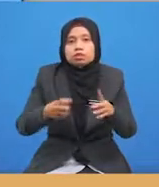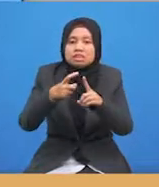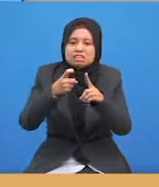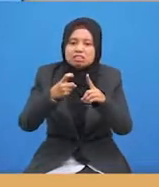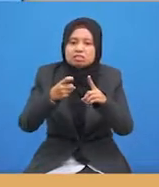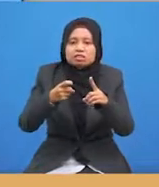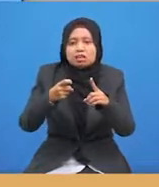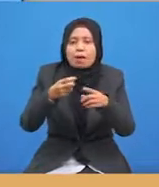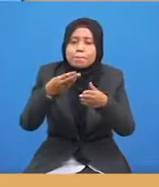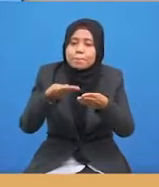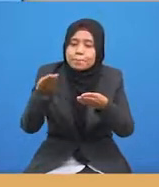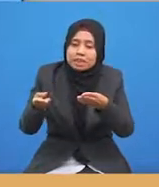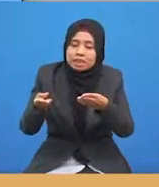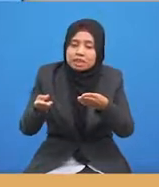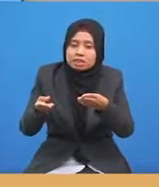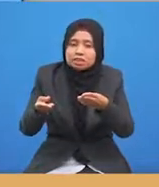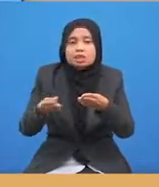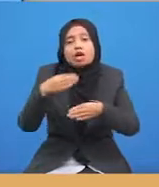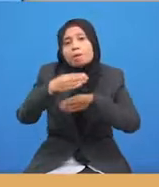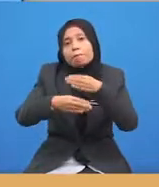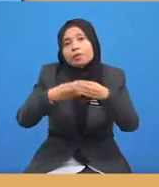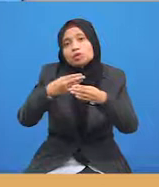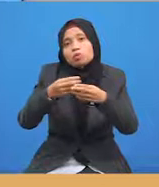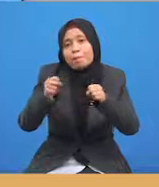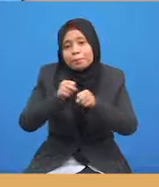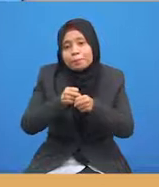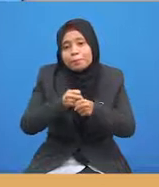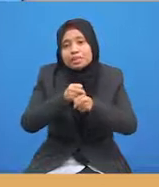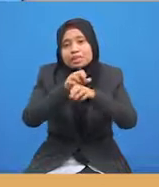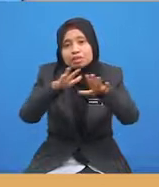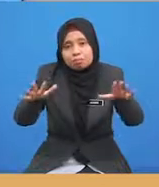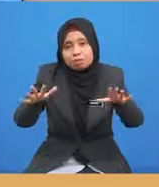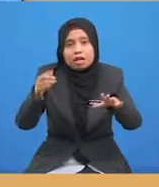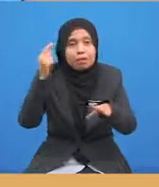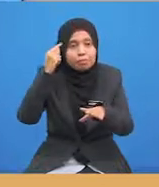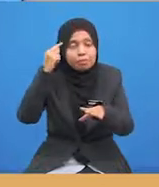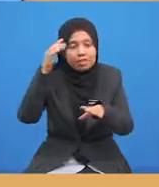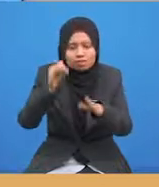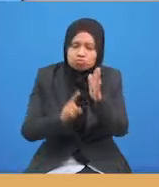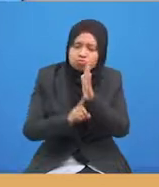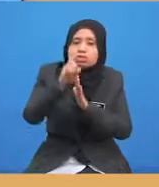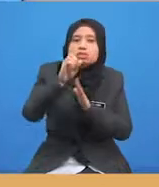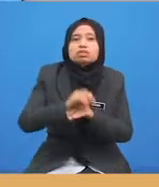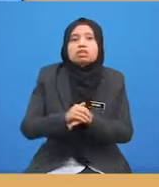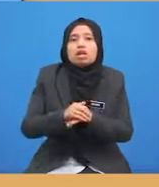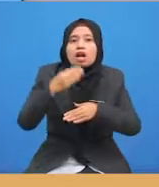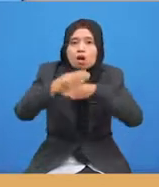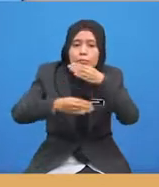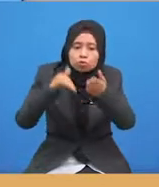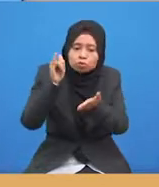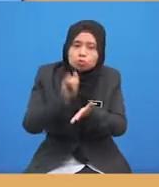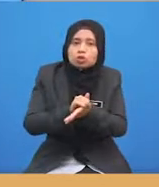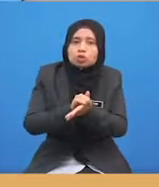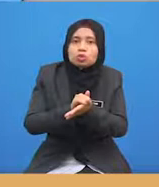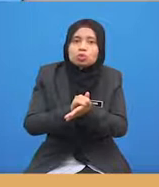segi kebendaan serta kemajuan perkembangan pemikiran yang tinggi. Kemajuan